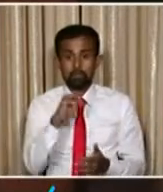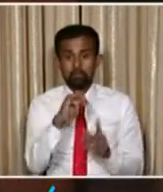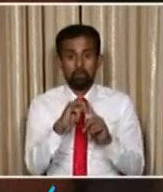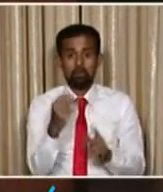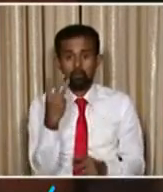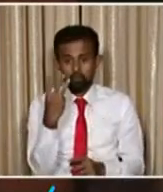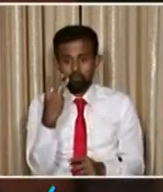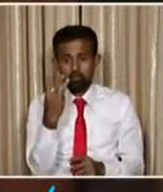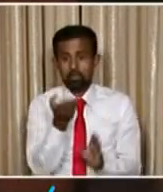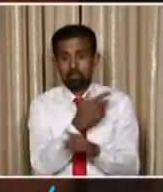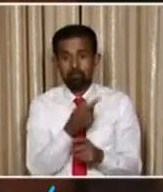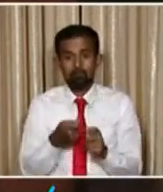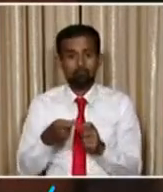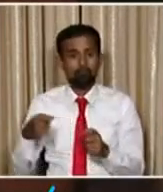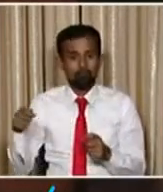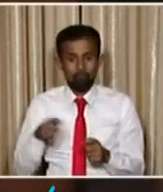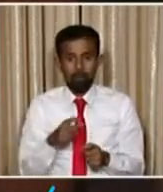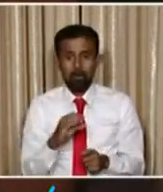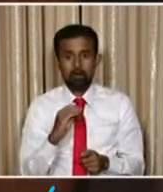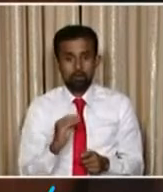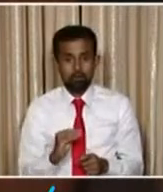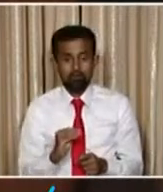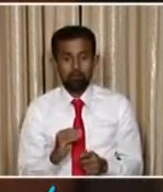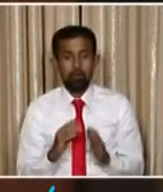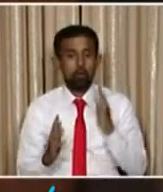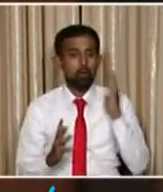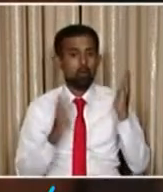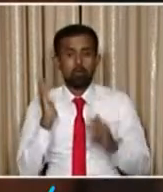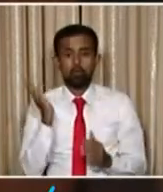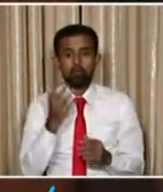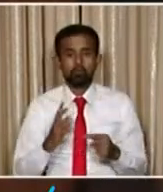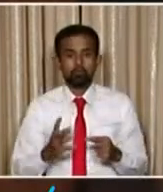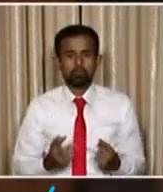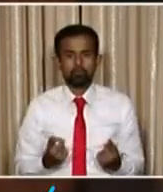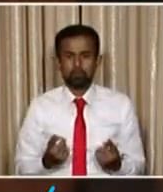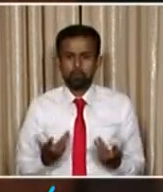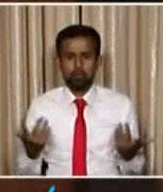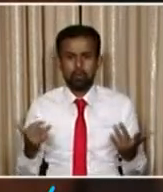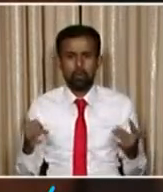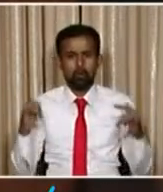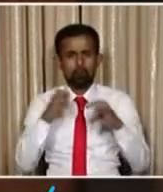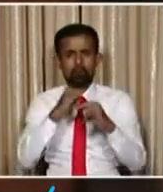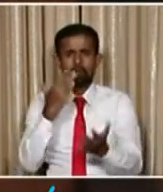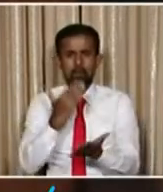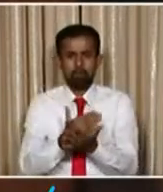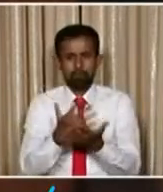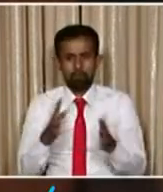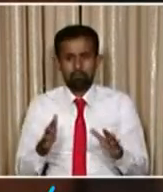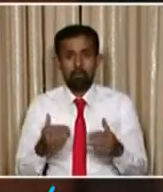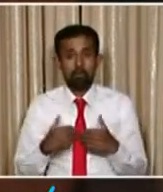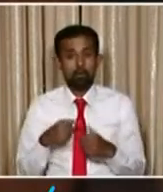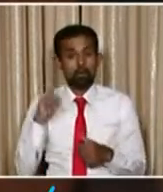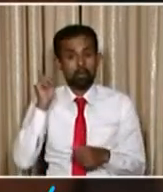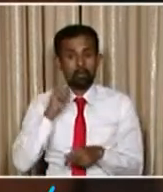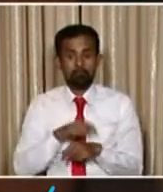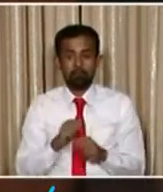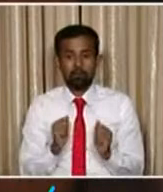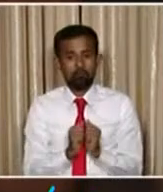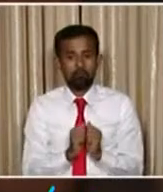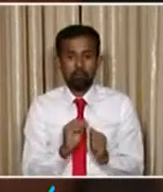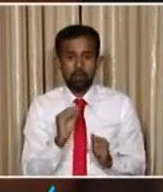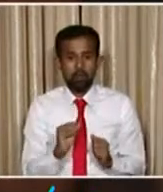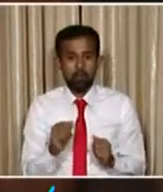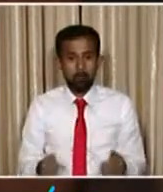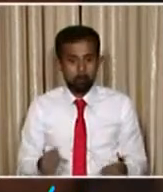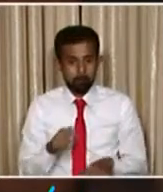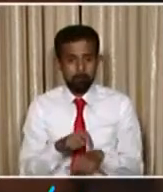කාලේ අරන් තිබ්බනම් මොකද ලෝකේ කාටවත් එන්ජින් අවශ්‍ය නැහැ ප්ලේන් ඔක්කොම නවත්තලා තිබ්බේ. අපි ඒ කාලේ කරලා තිබ්බනම් මේ